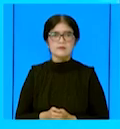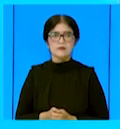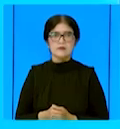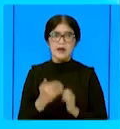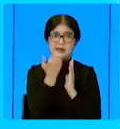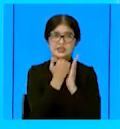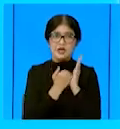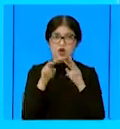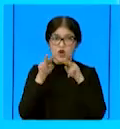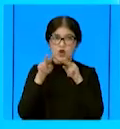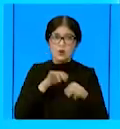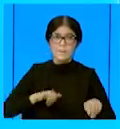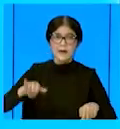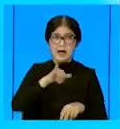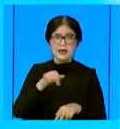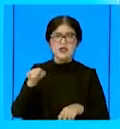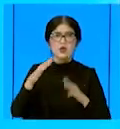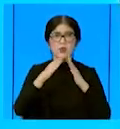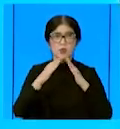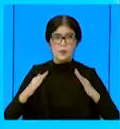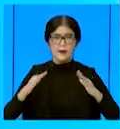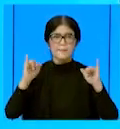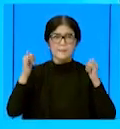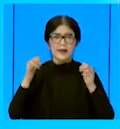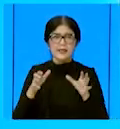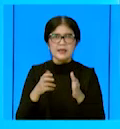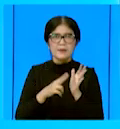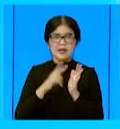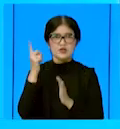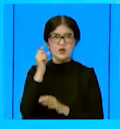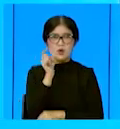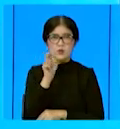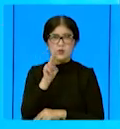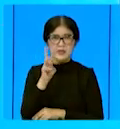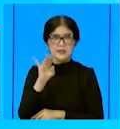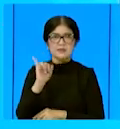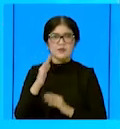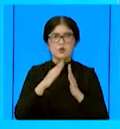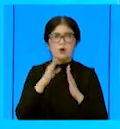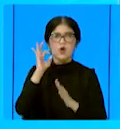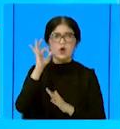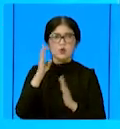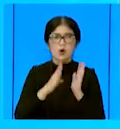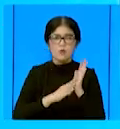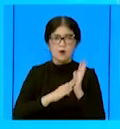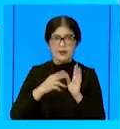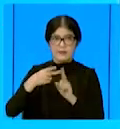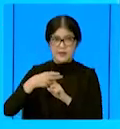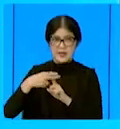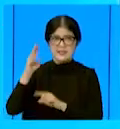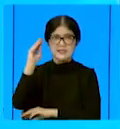Sementara acara nonton bareng juga diadakan di rumah pemain timnas U23 seperti di kediaman orang tua Muhammad Ferrari di Jakarta.